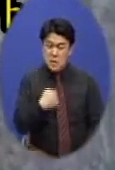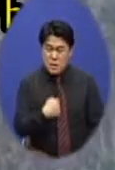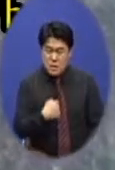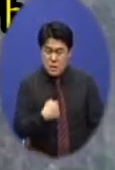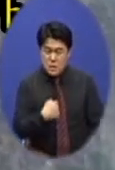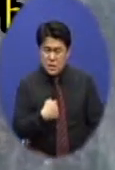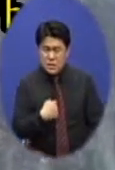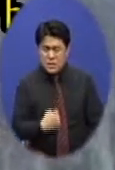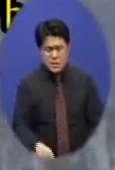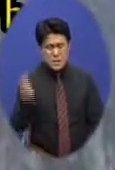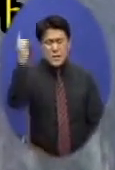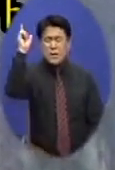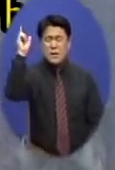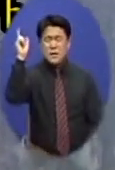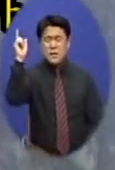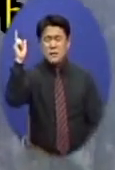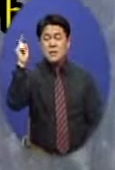사랑 나 혼자야